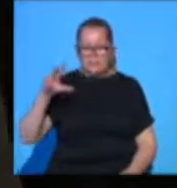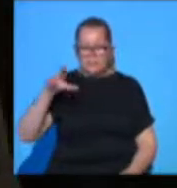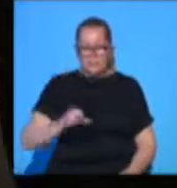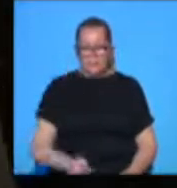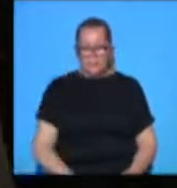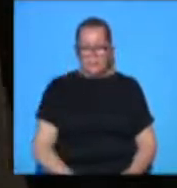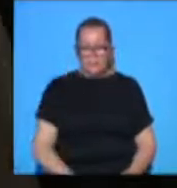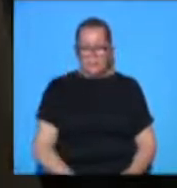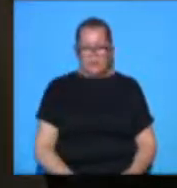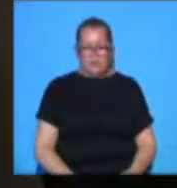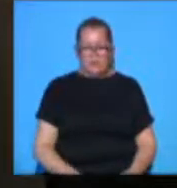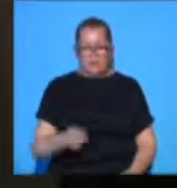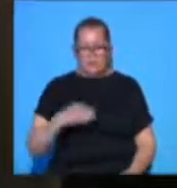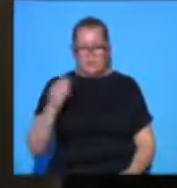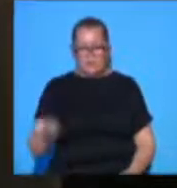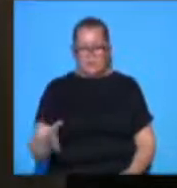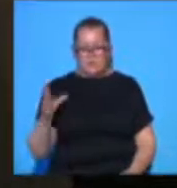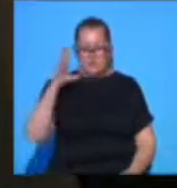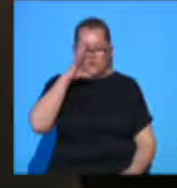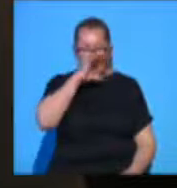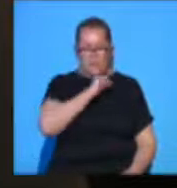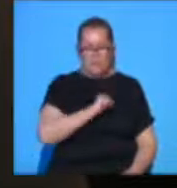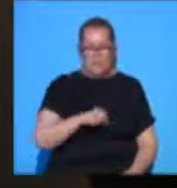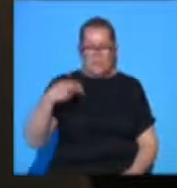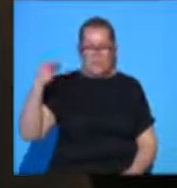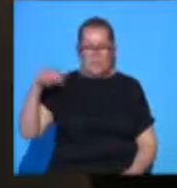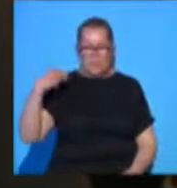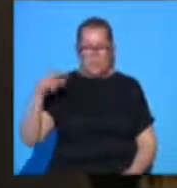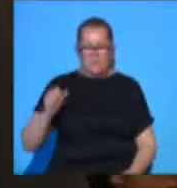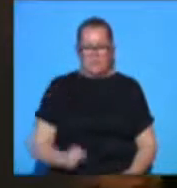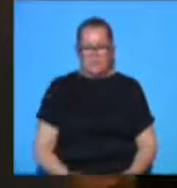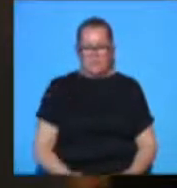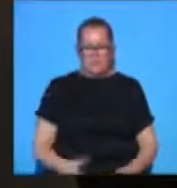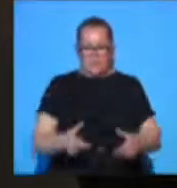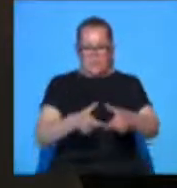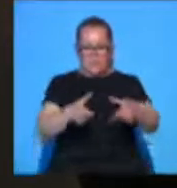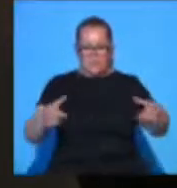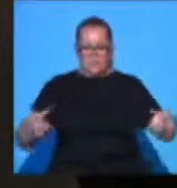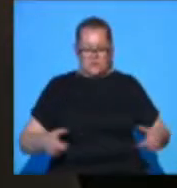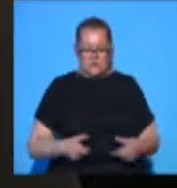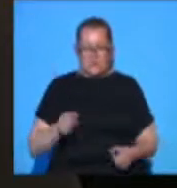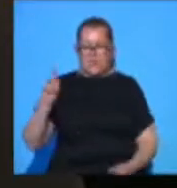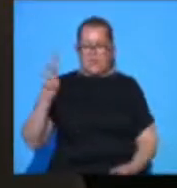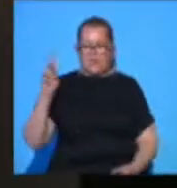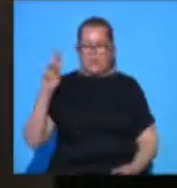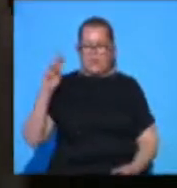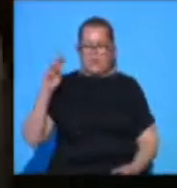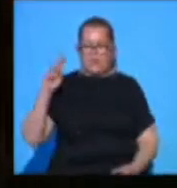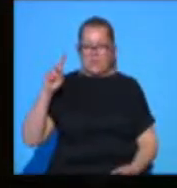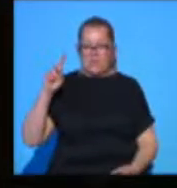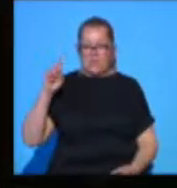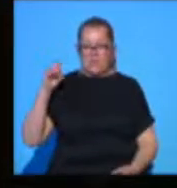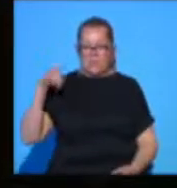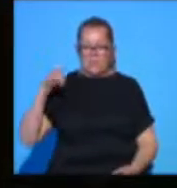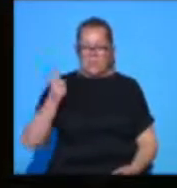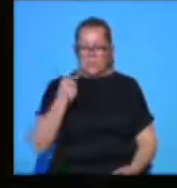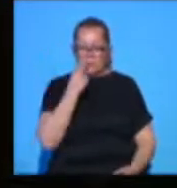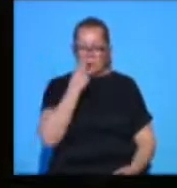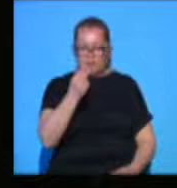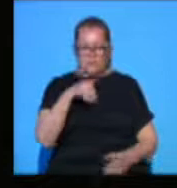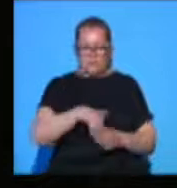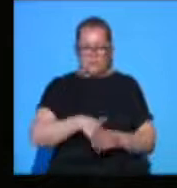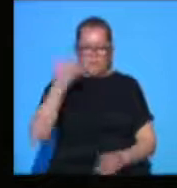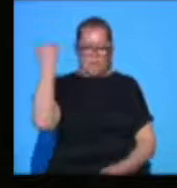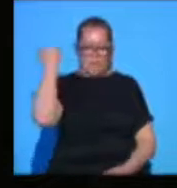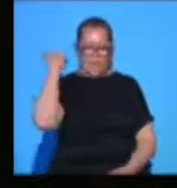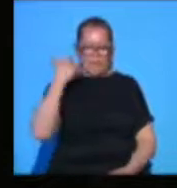este scena de la miezul nopții, iar afară este scena din grădină. Și ceea ce vedeți în spatele